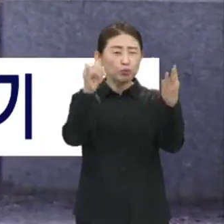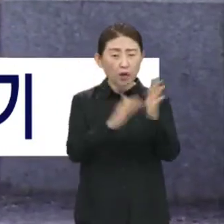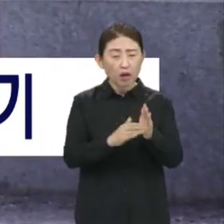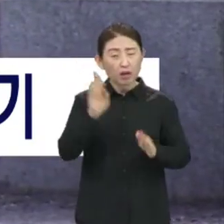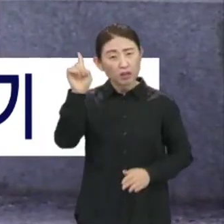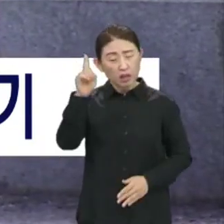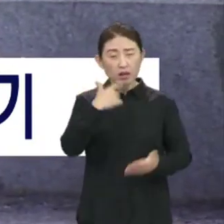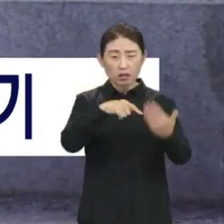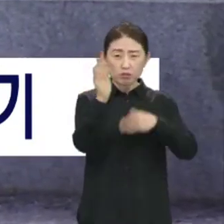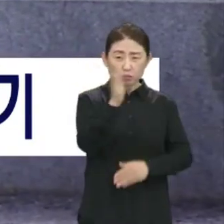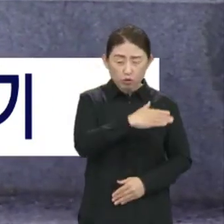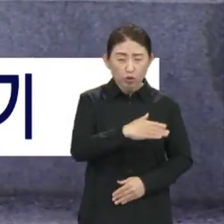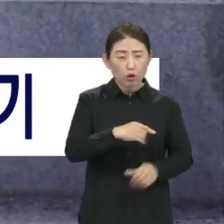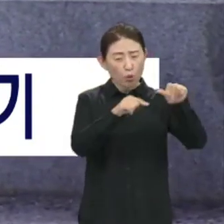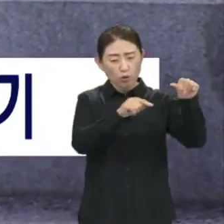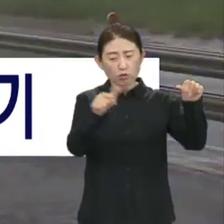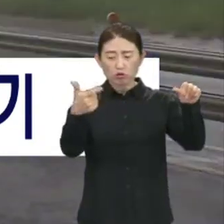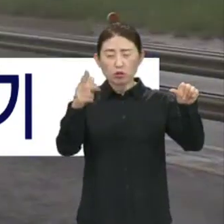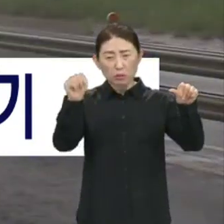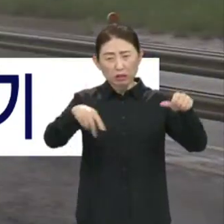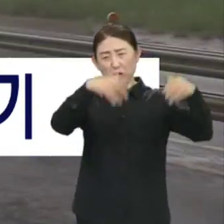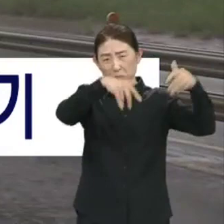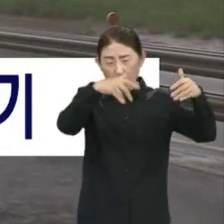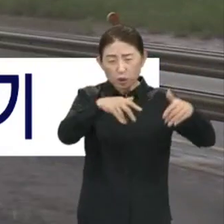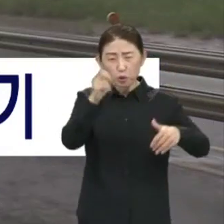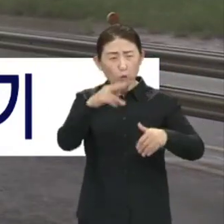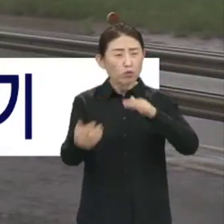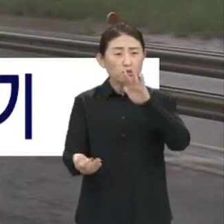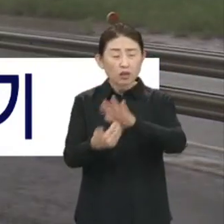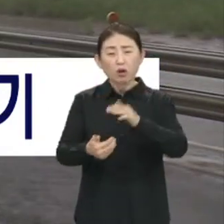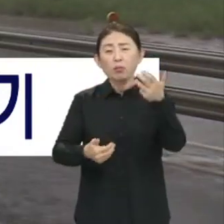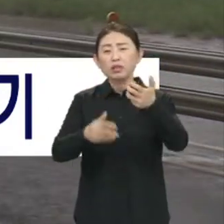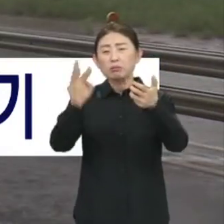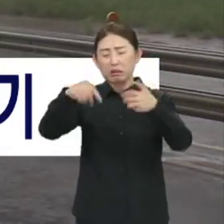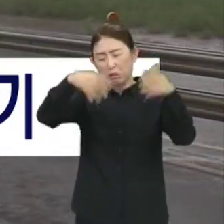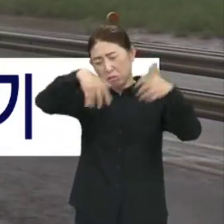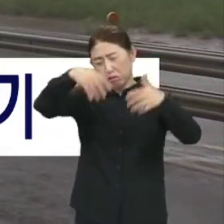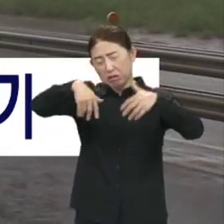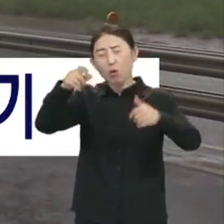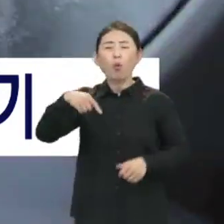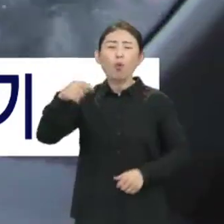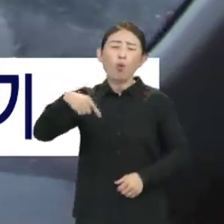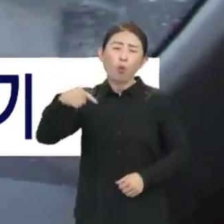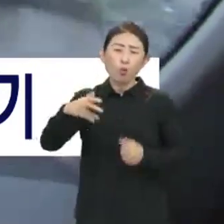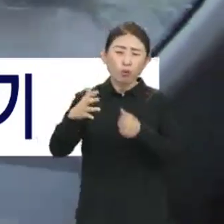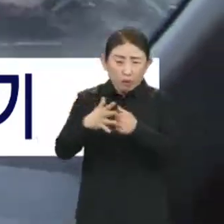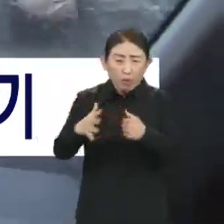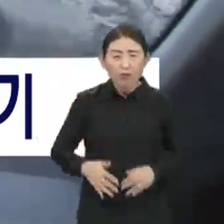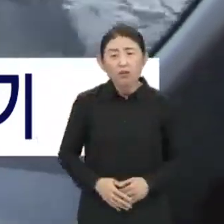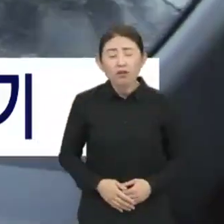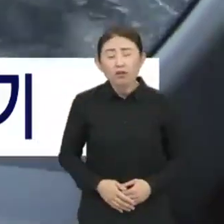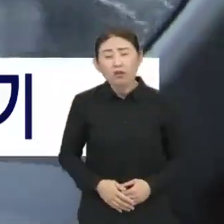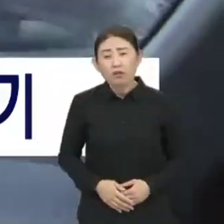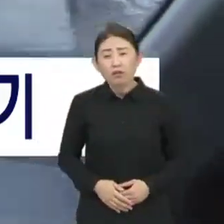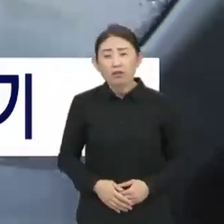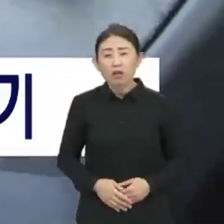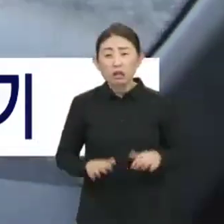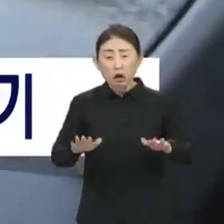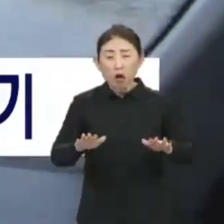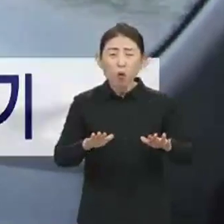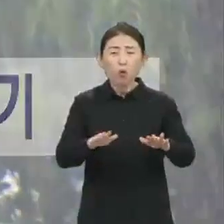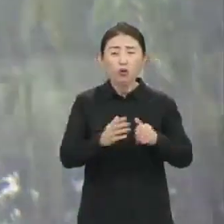오전부터 충청권에 5에서 60mm, 많은 곳은 최대 80mm가량의 매우 강한 소나기가 내리겠다며